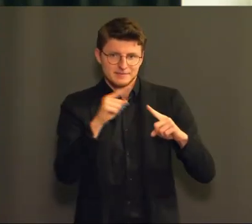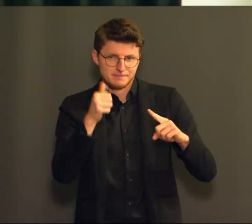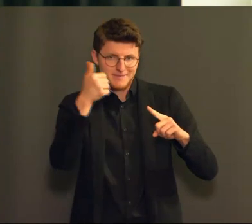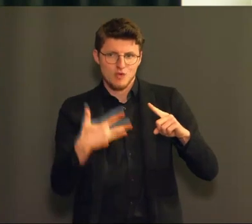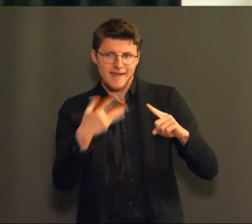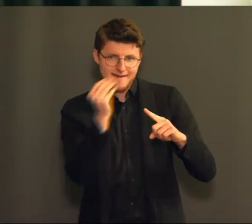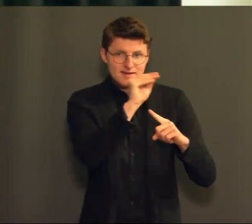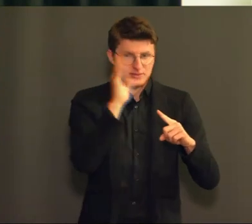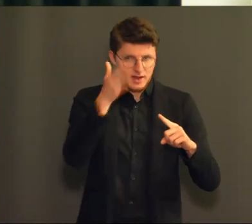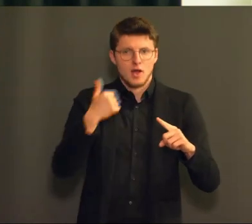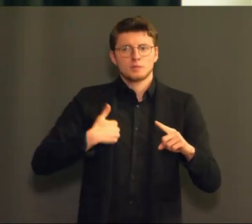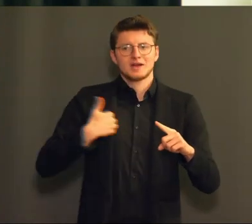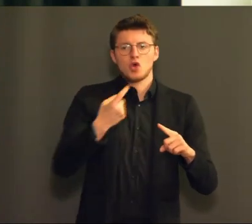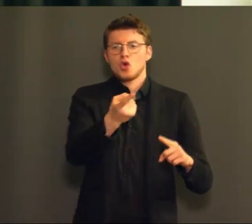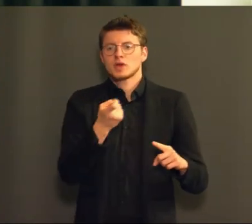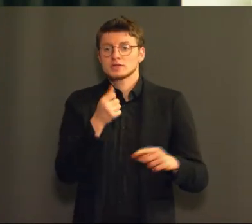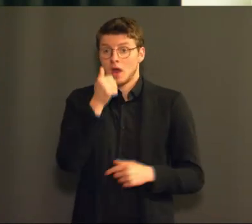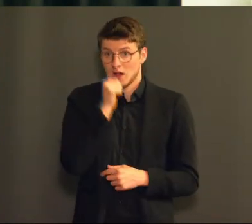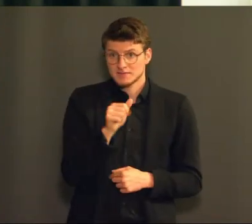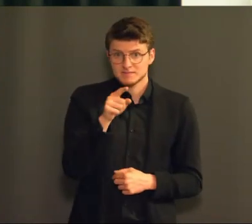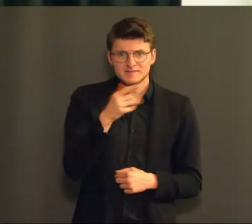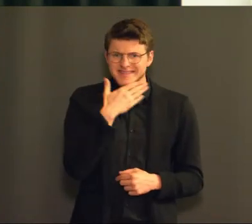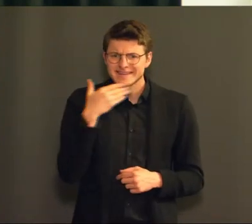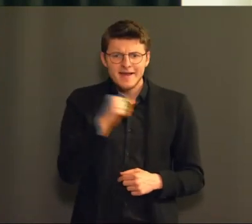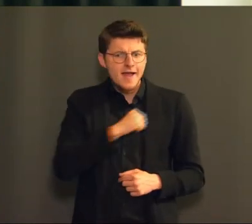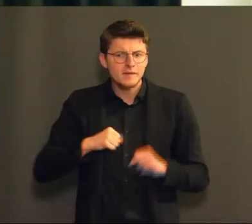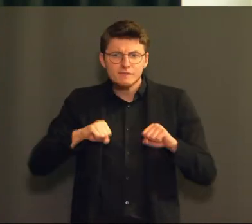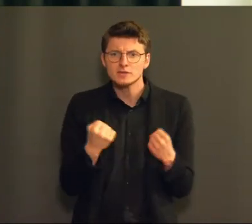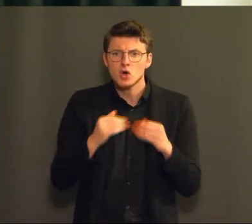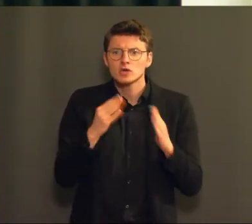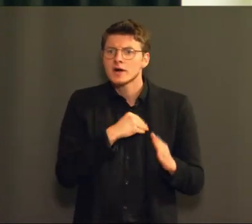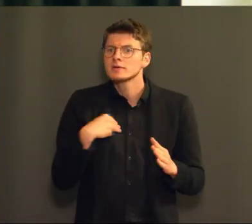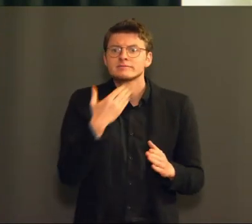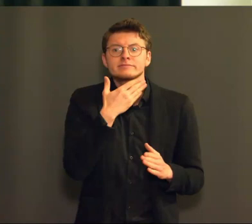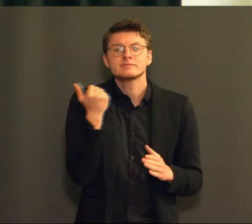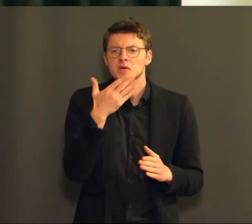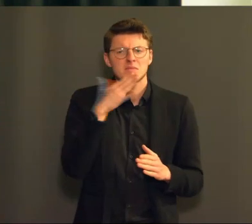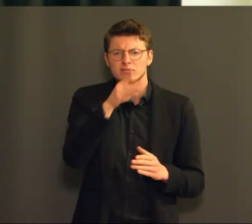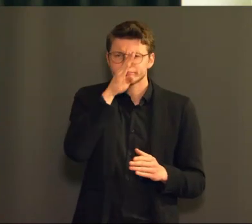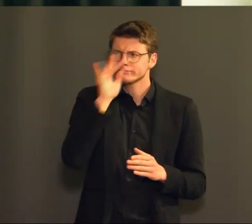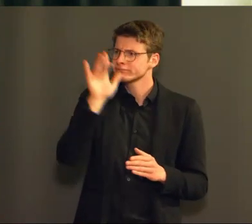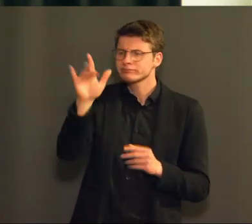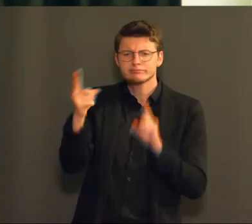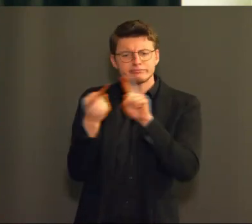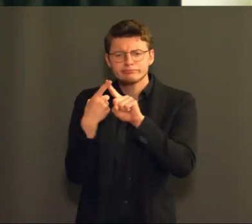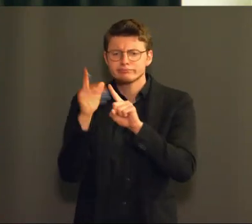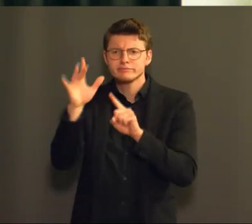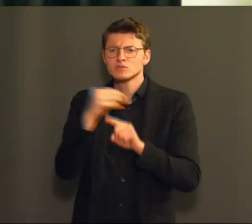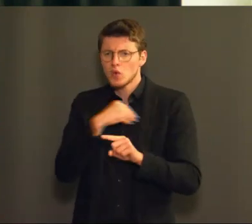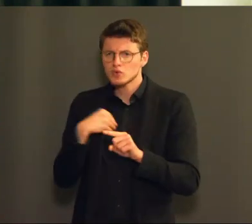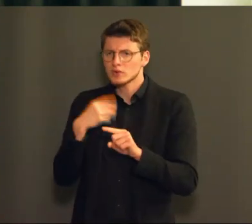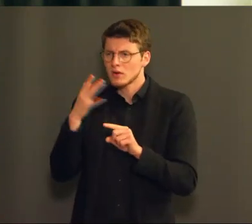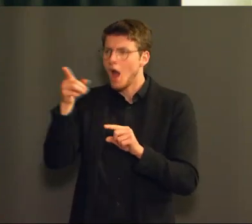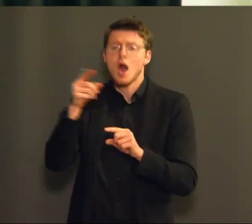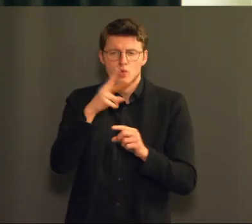vaste huisarts hebt, contacteer je best een huisarts naar keuze om dit in orde te brengen. Je gynaecoloog